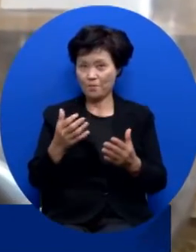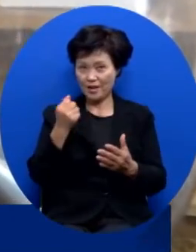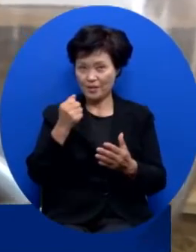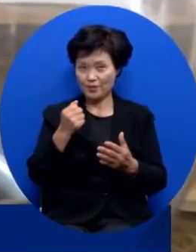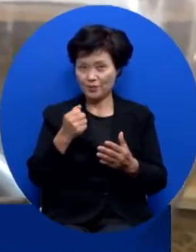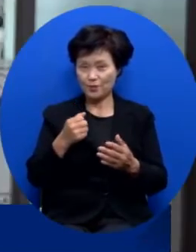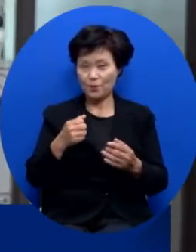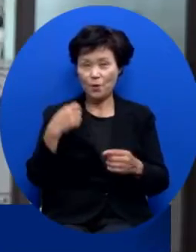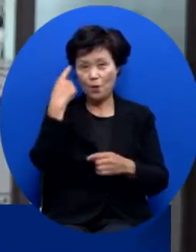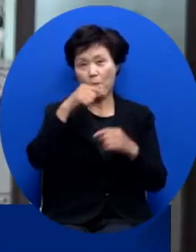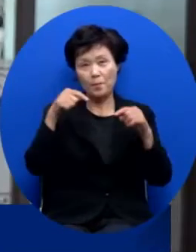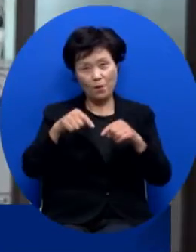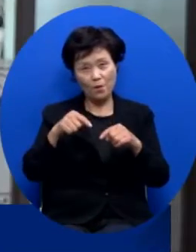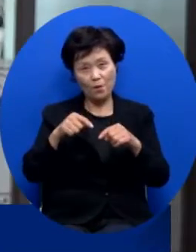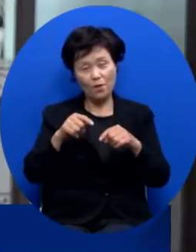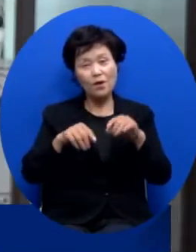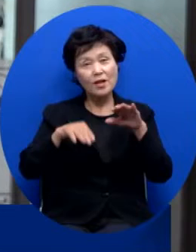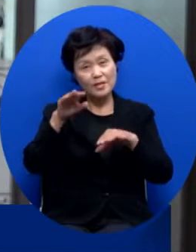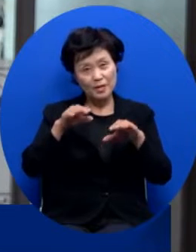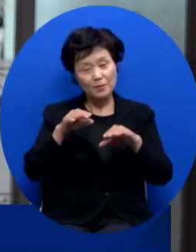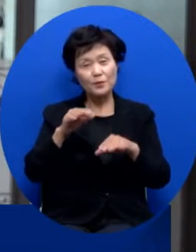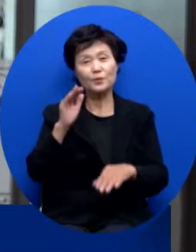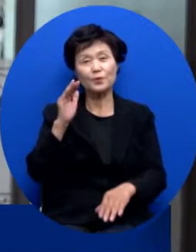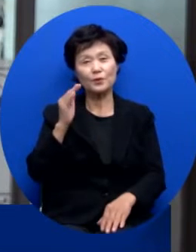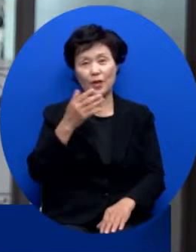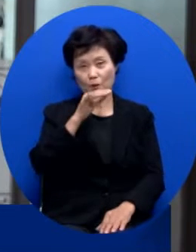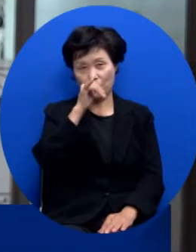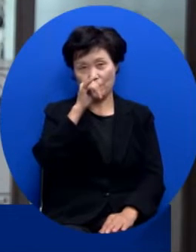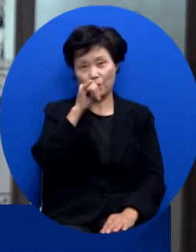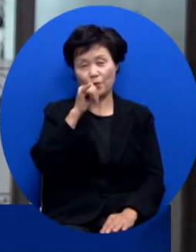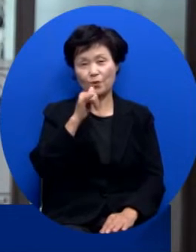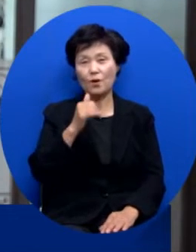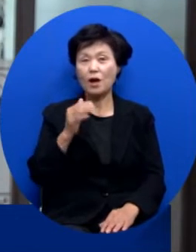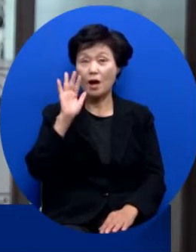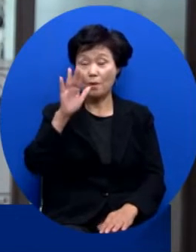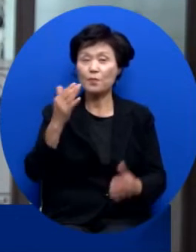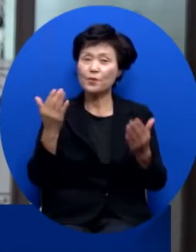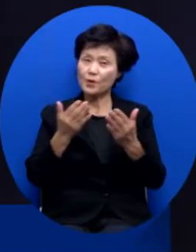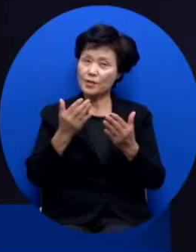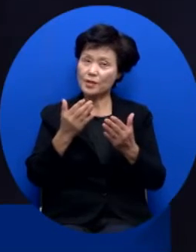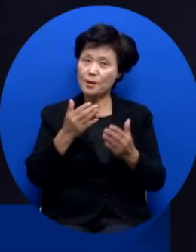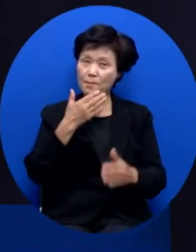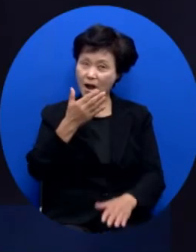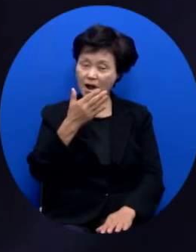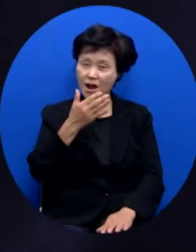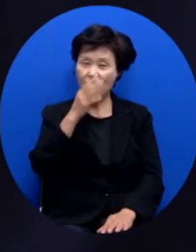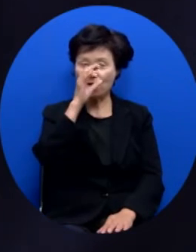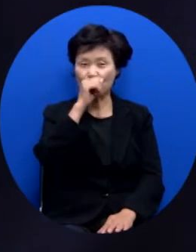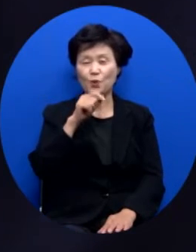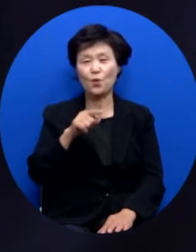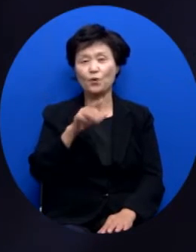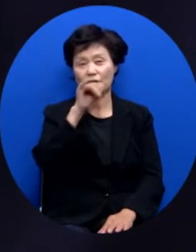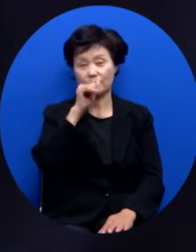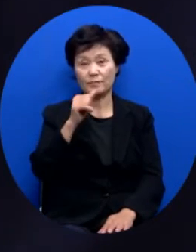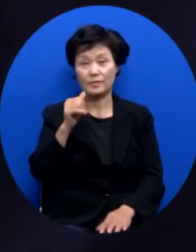했다 보니까 차별화된 그런 일을 할 수 있어서 좋은 점인 것 같아요